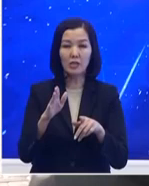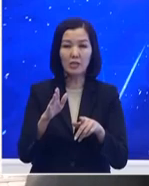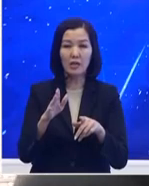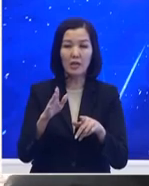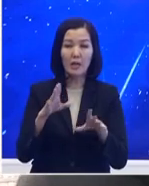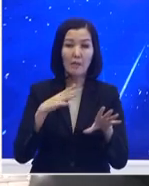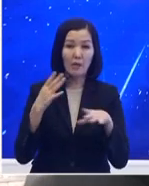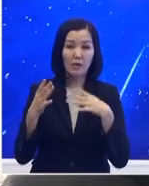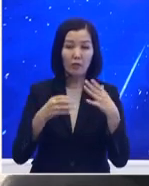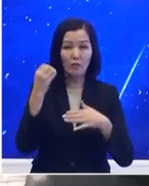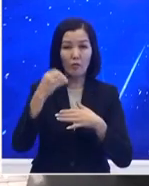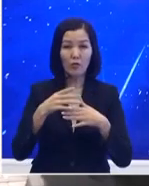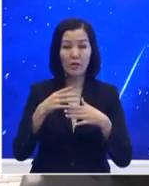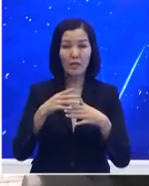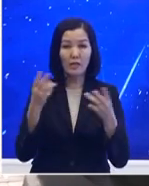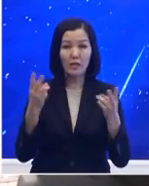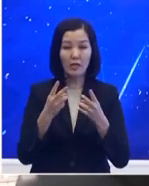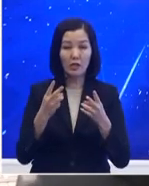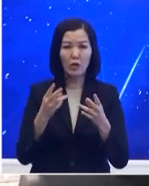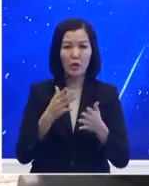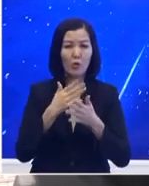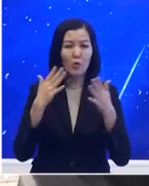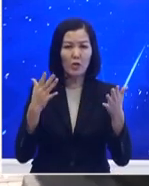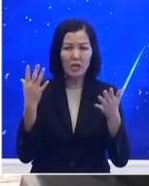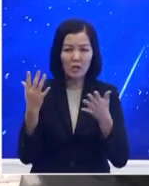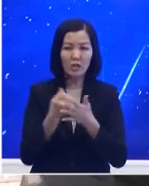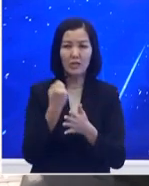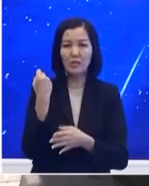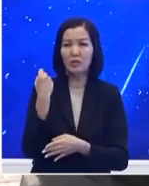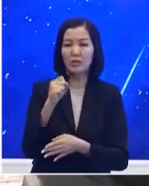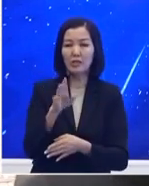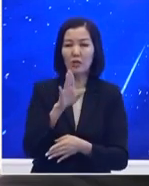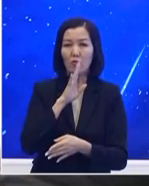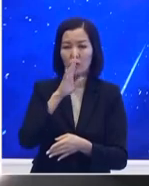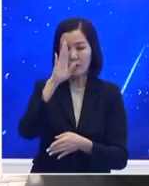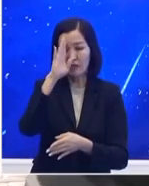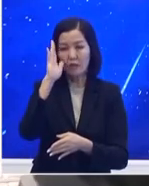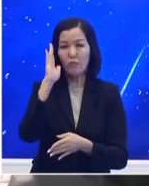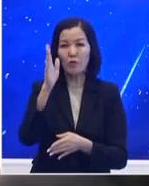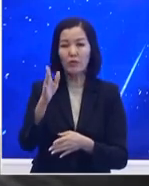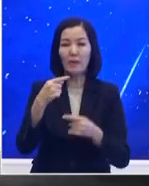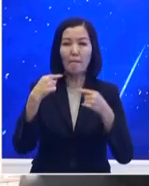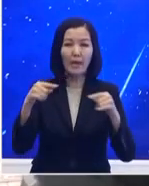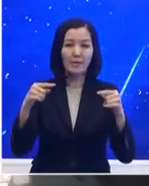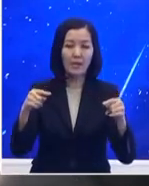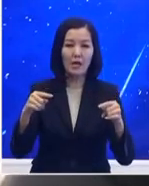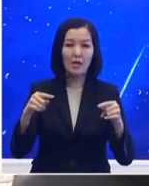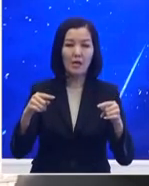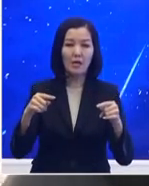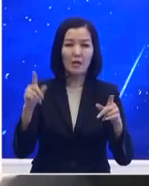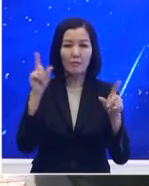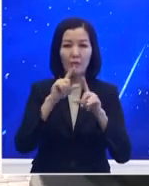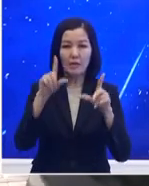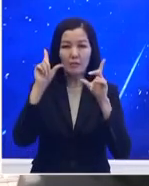үшін үлкен дәрежеге жеткен жігіттер, ұлдарымызды, қыздар ары қарай басқа жаңа үлкен дәрежеге